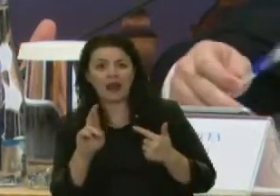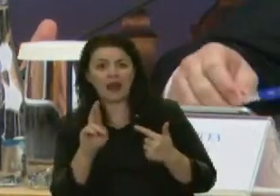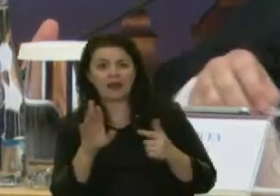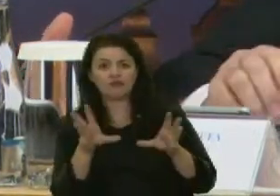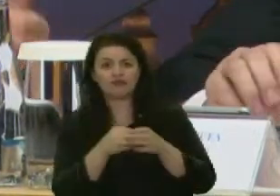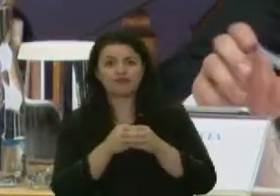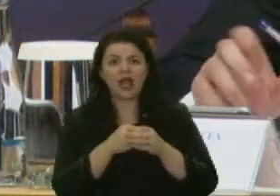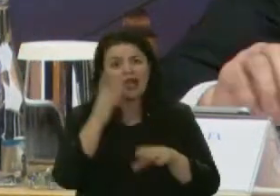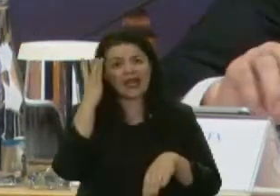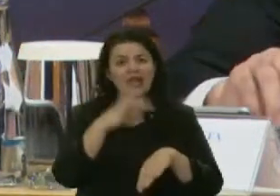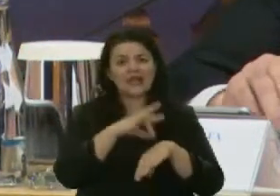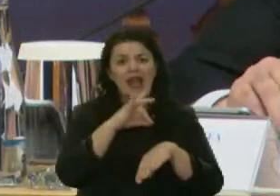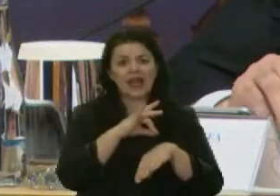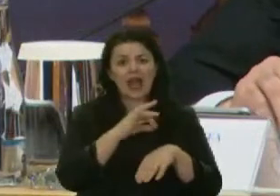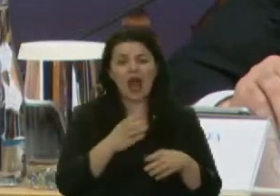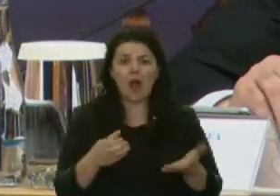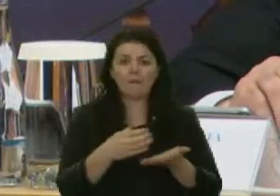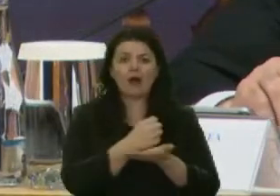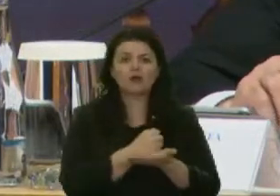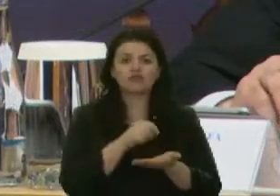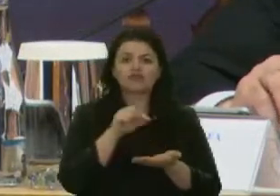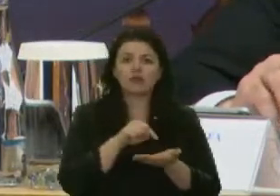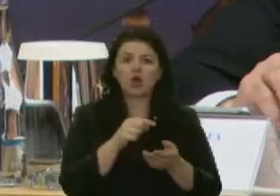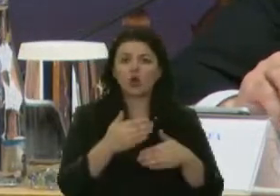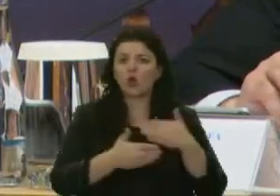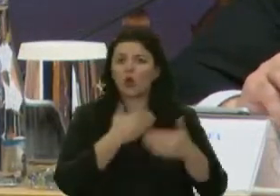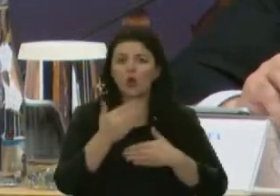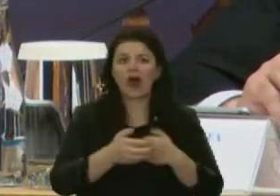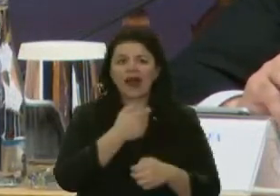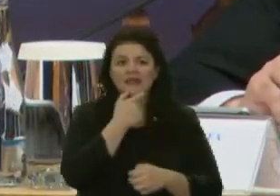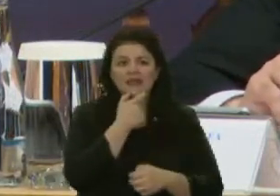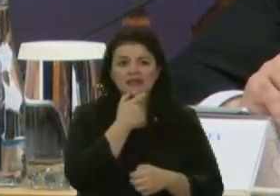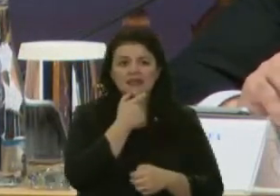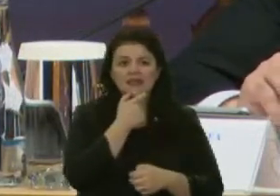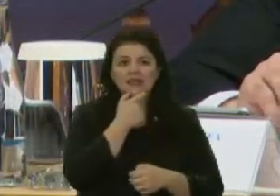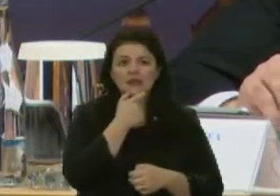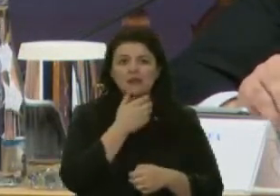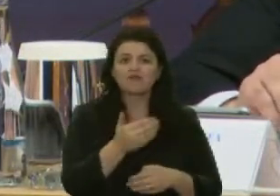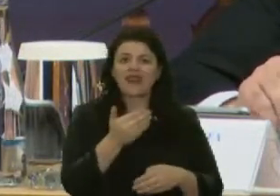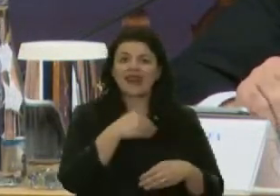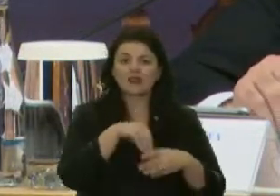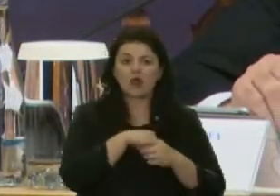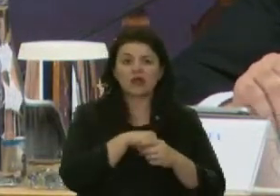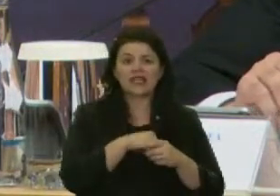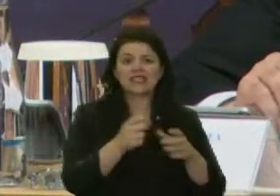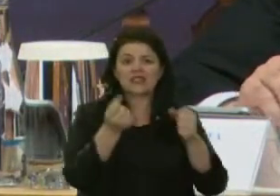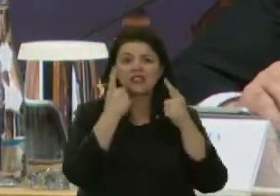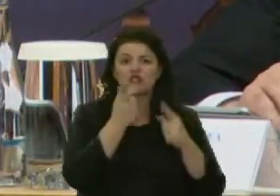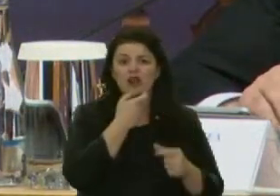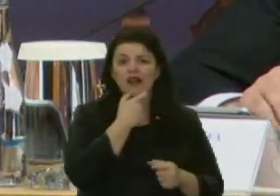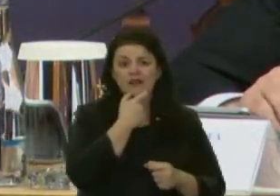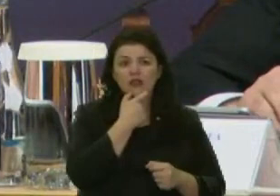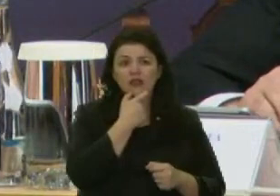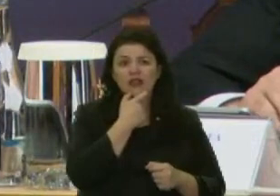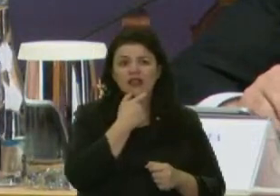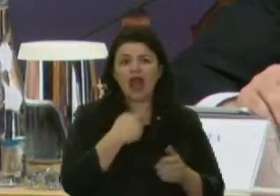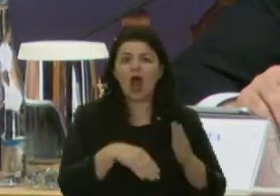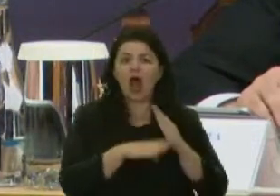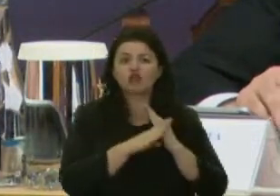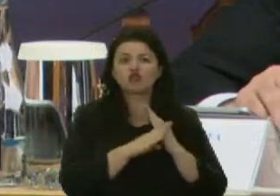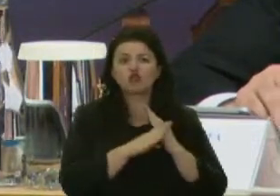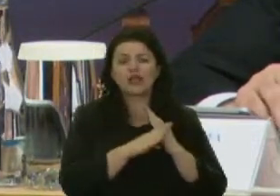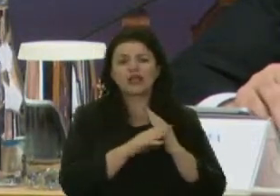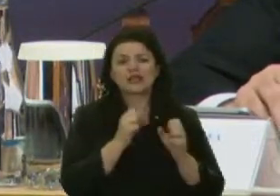ideile lor pe care le am adunat pe parcursul întregului an inclusiv în Partea finală a anului trecut și care ne au ajutat să